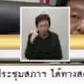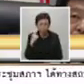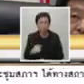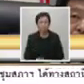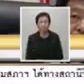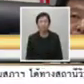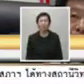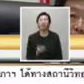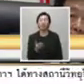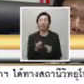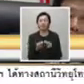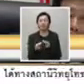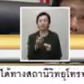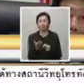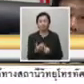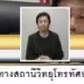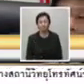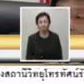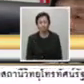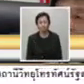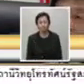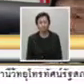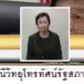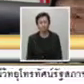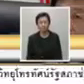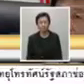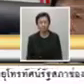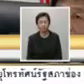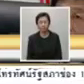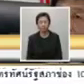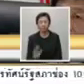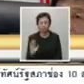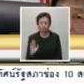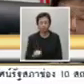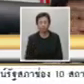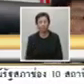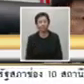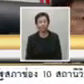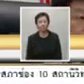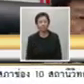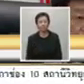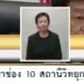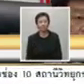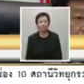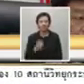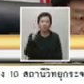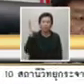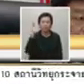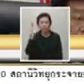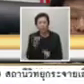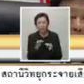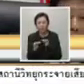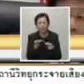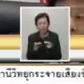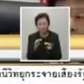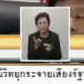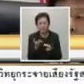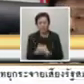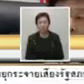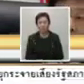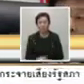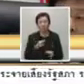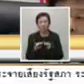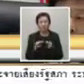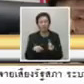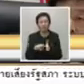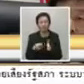เอาเชิญท่านอธิบาย ไอ้เรื่องการถวายสัตว์เนี่ยนะ ครับขอเถอะนะครับให้ท่านเสรีพิสุทธิ์ได้อธิบายท่าน ผม เชิญครับ อธิบายเหตุผล